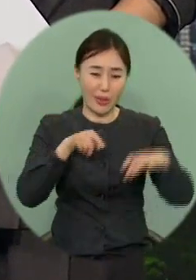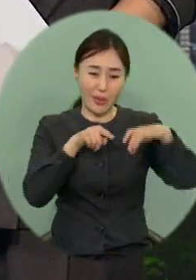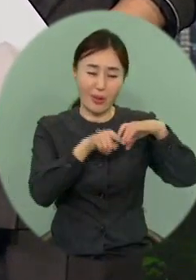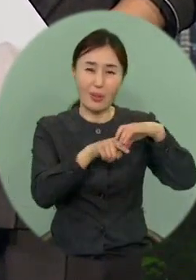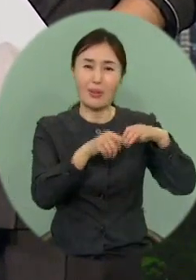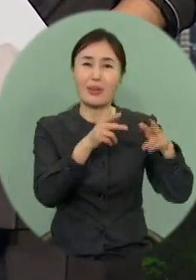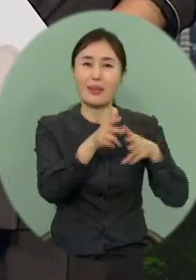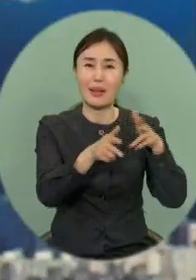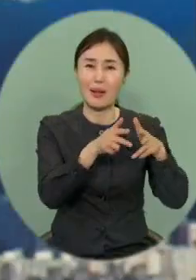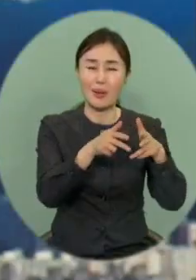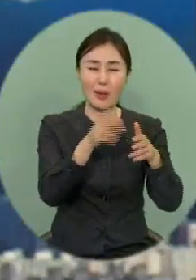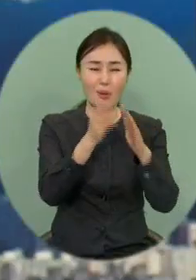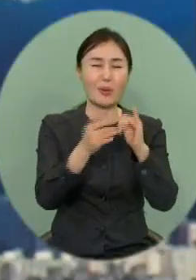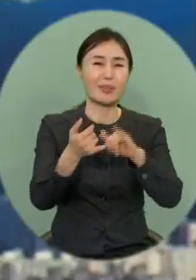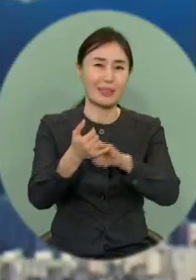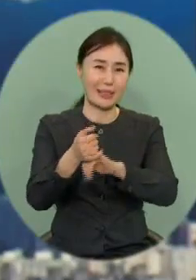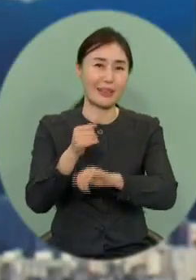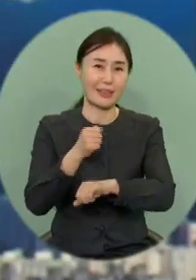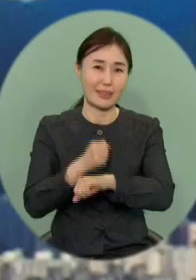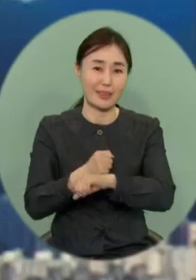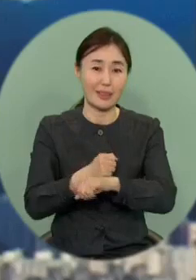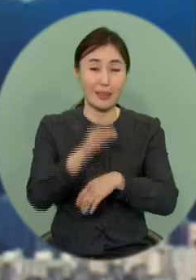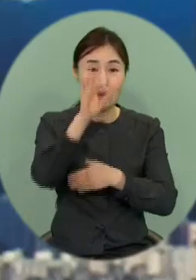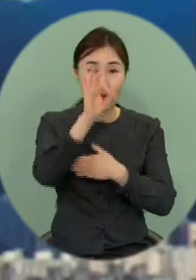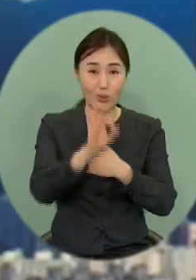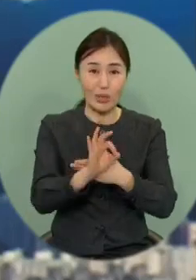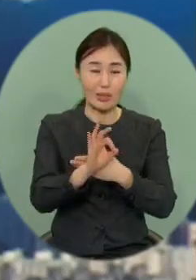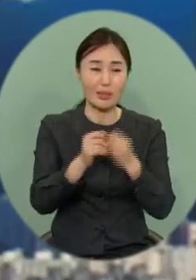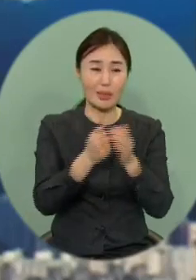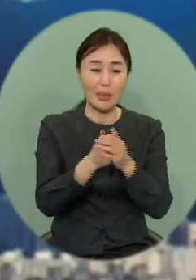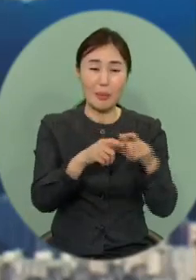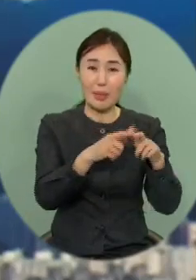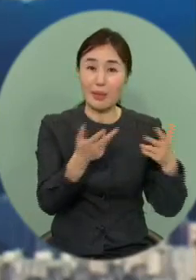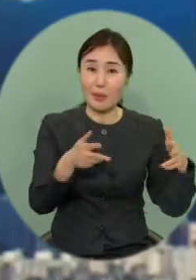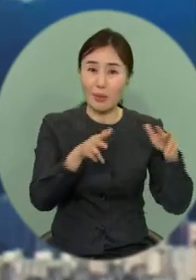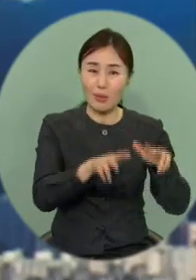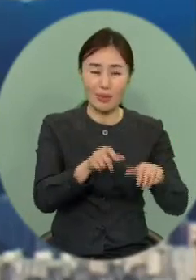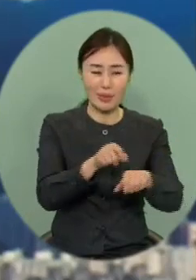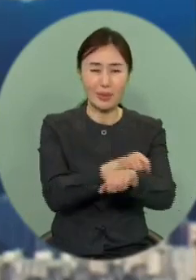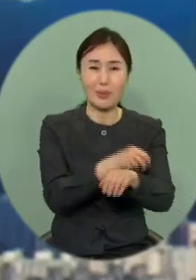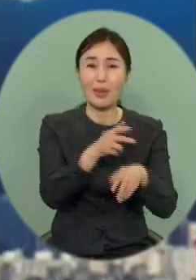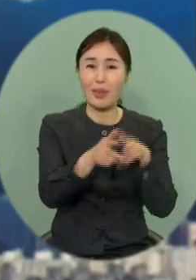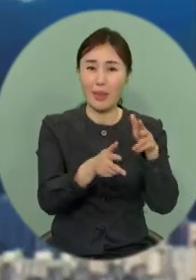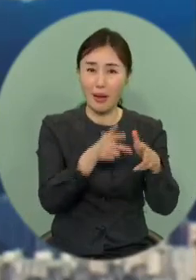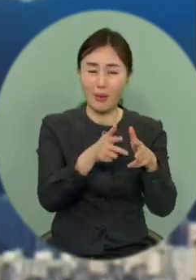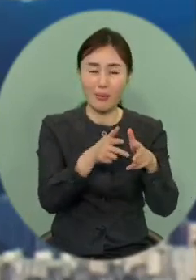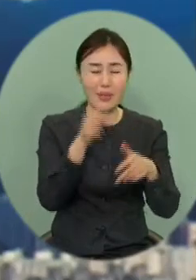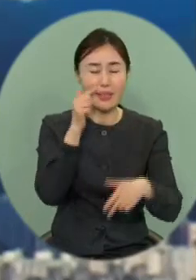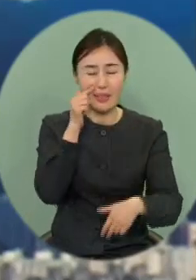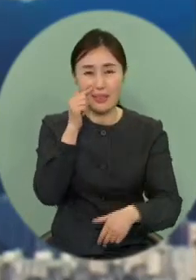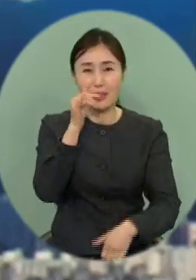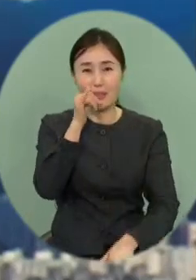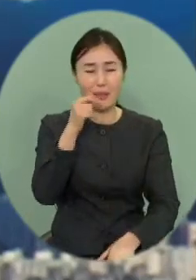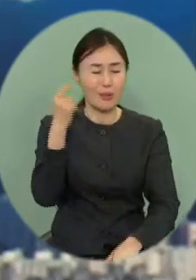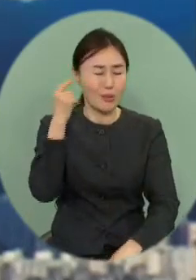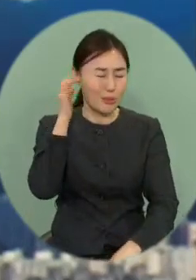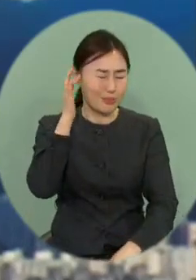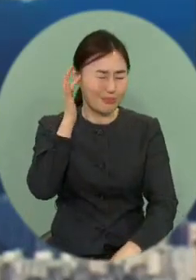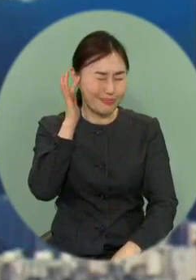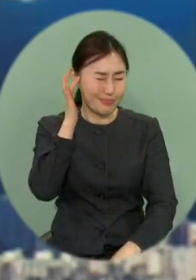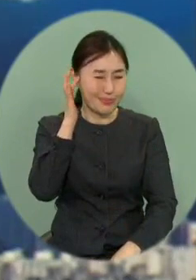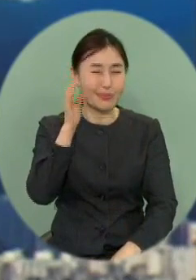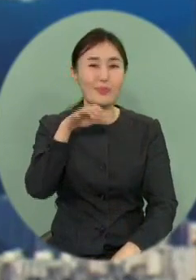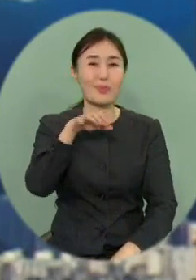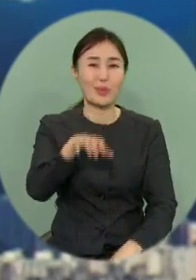공약으로 내걸었습니다 또 서구에선 민간공원 특내 사업이 높은 빈도수를 보였습니다 소음 피해 지역이다